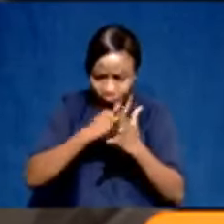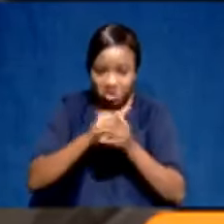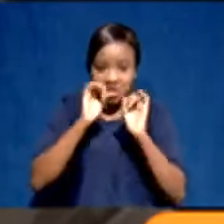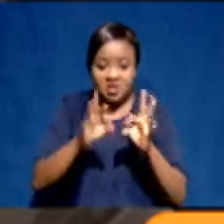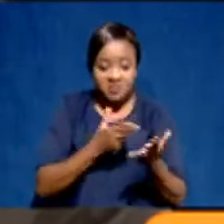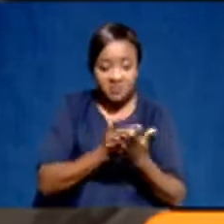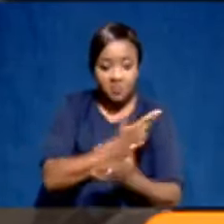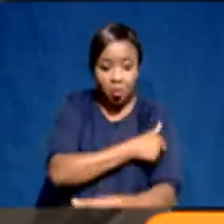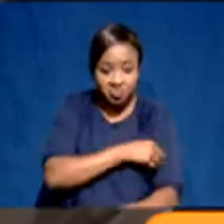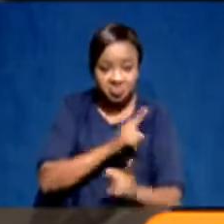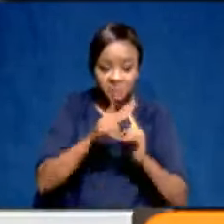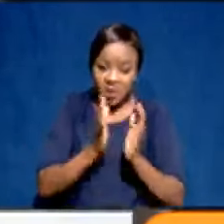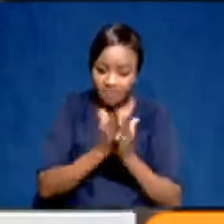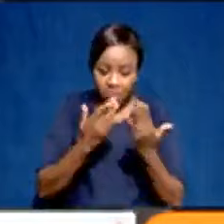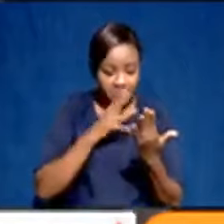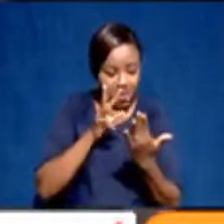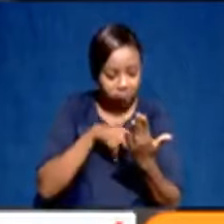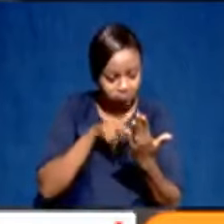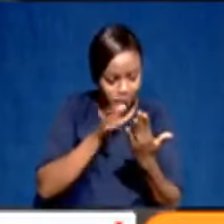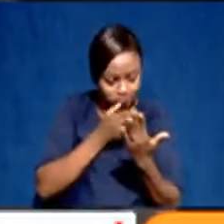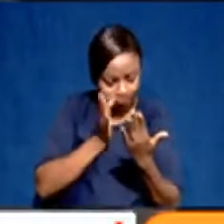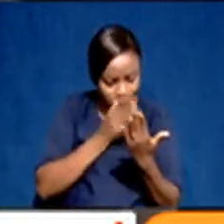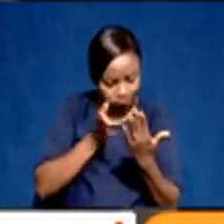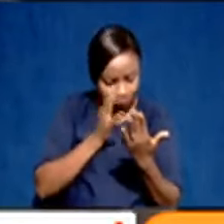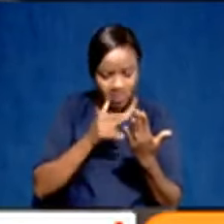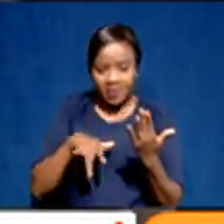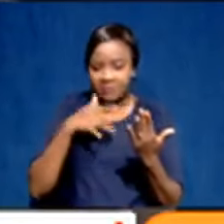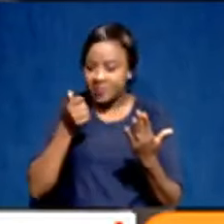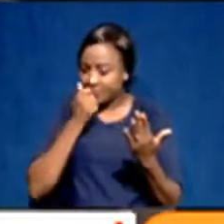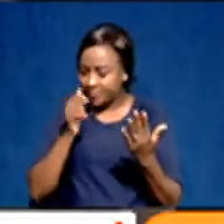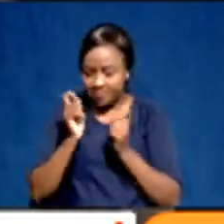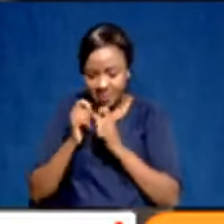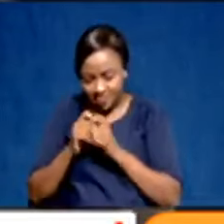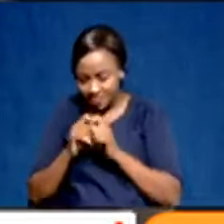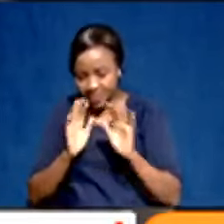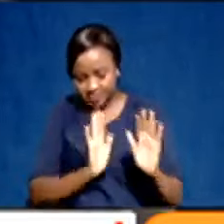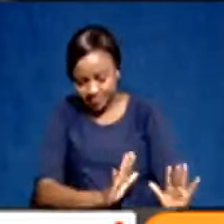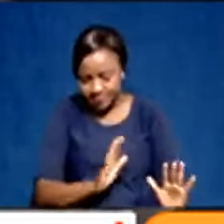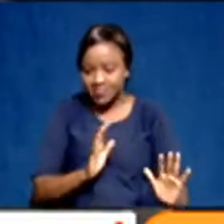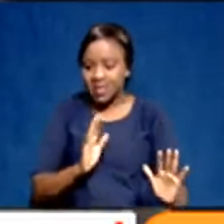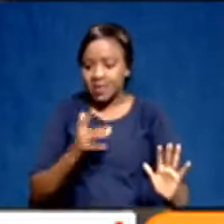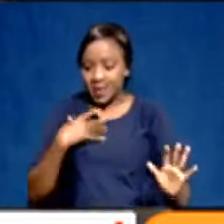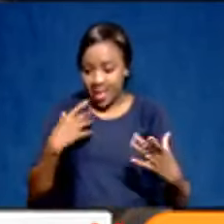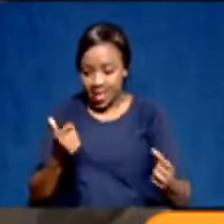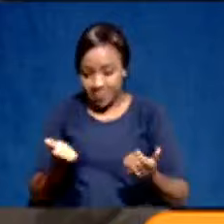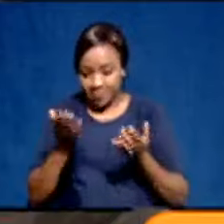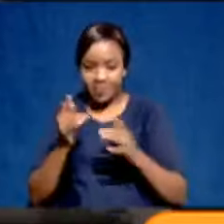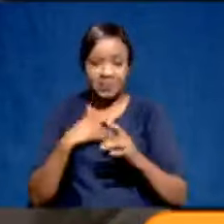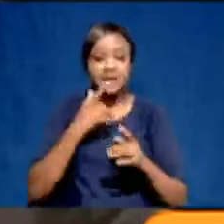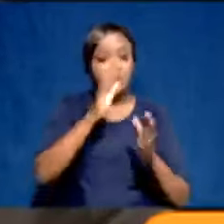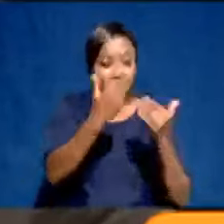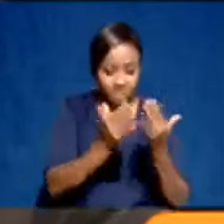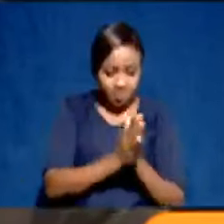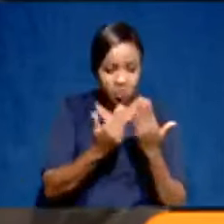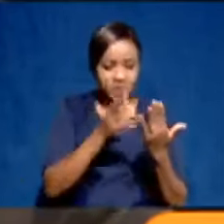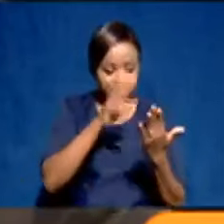hospitalini ameshika kitabu anasoma. Anaumwa kidogo, anawacha kitulia kidogo, anasema mami